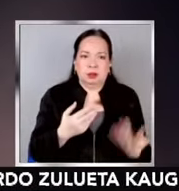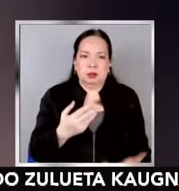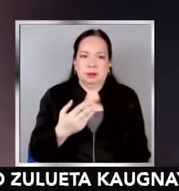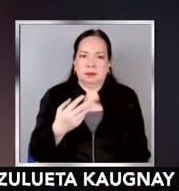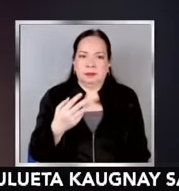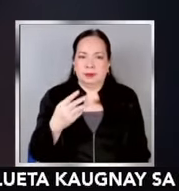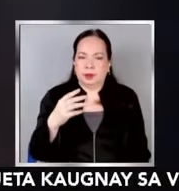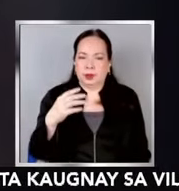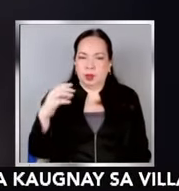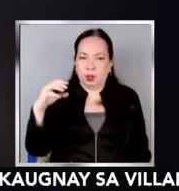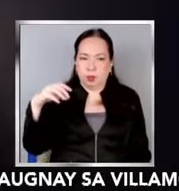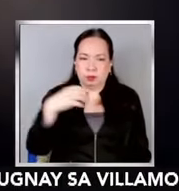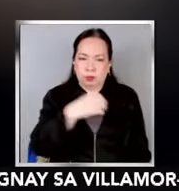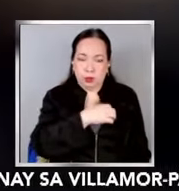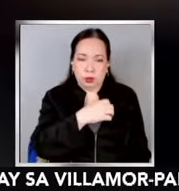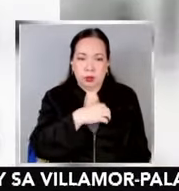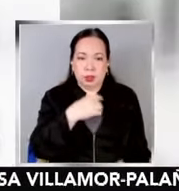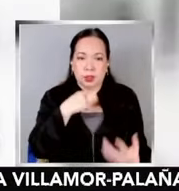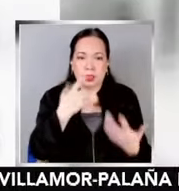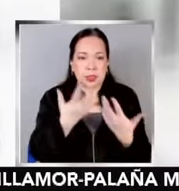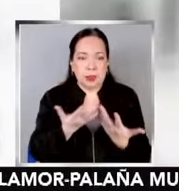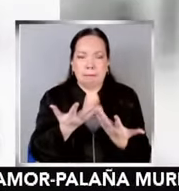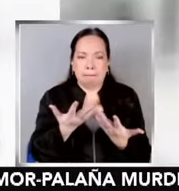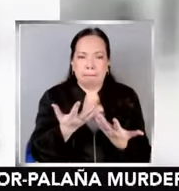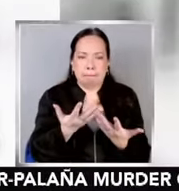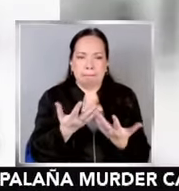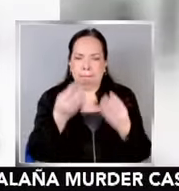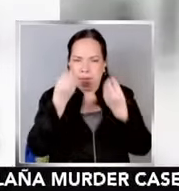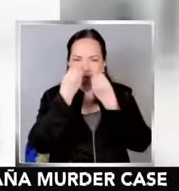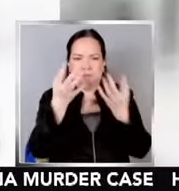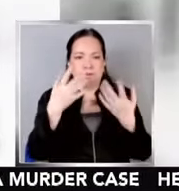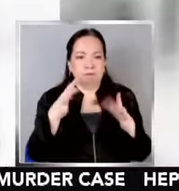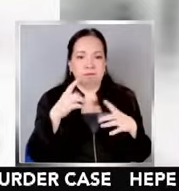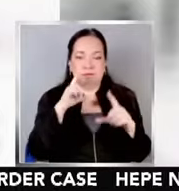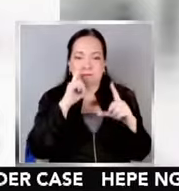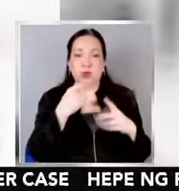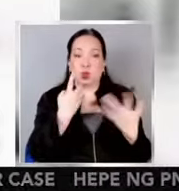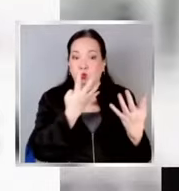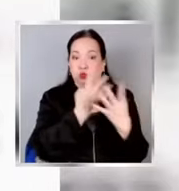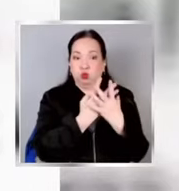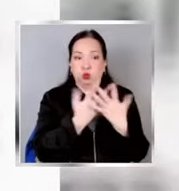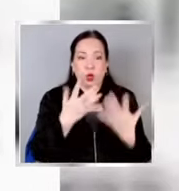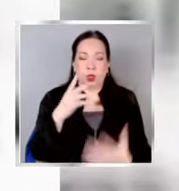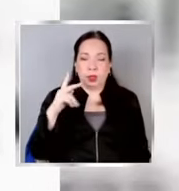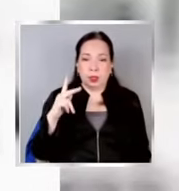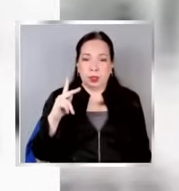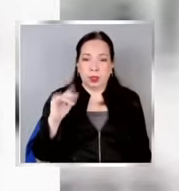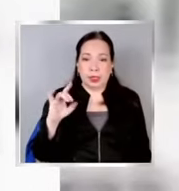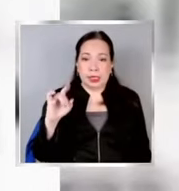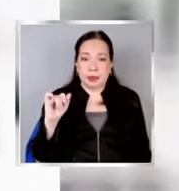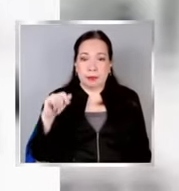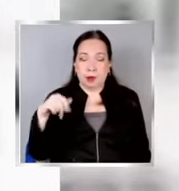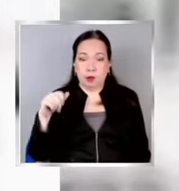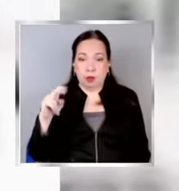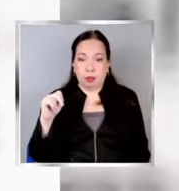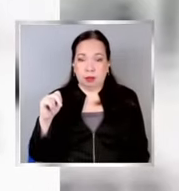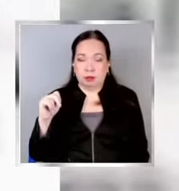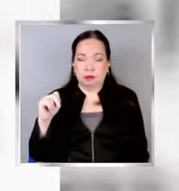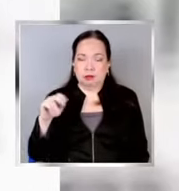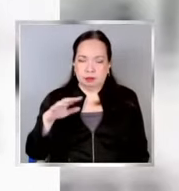nakadestino sa Magpet Municipal Police Station. Ngayon, nakakulong siya sa Kidapawan City Police Station dahil sa reklamong paglabag sa